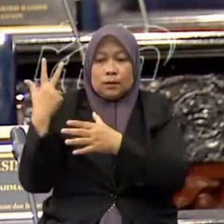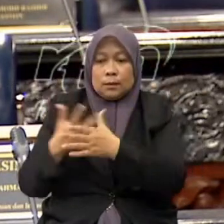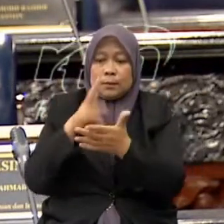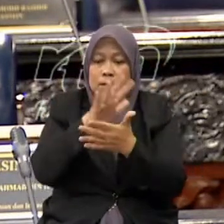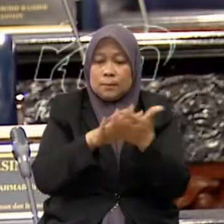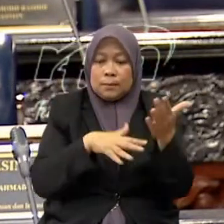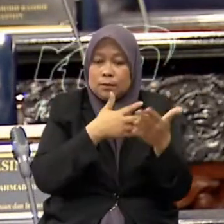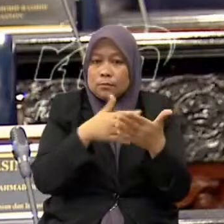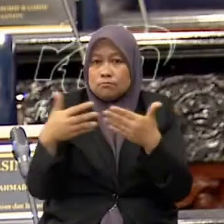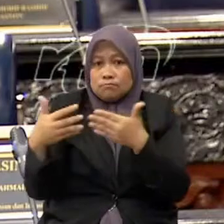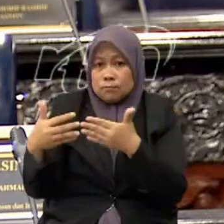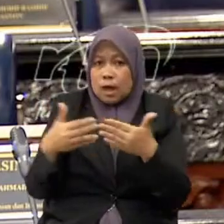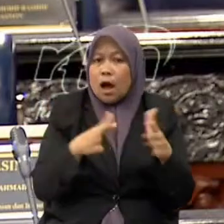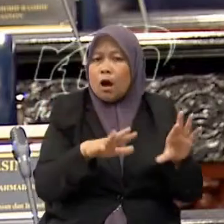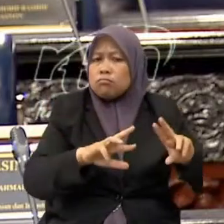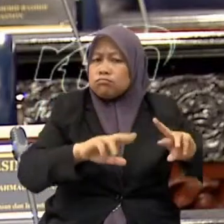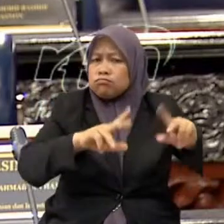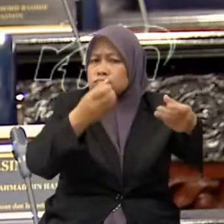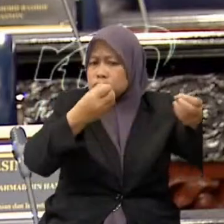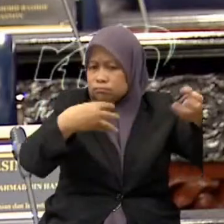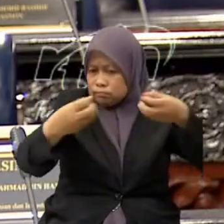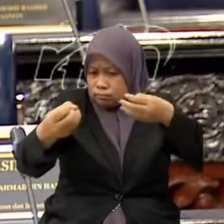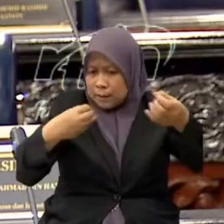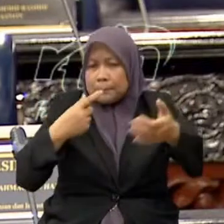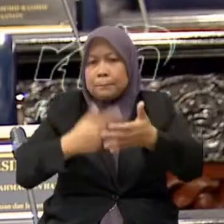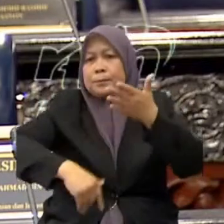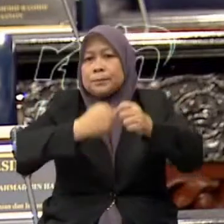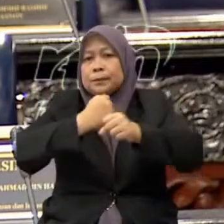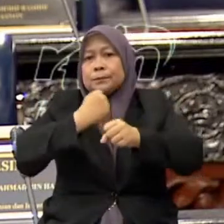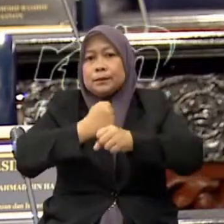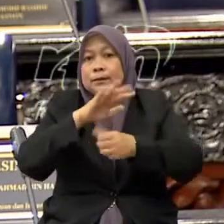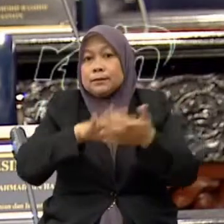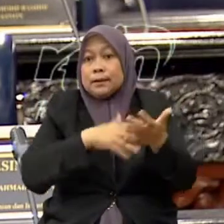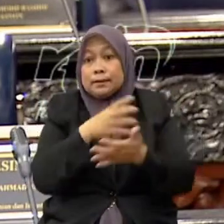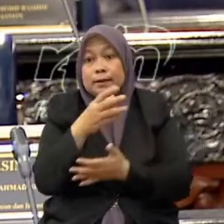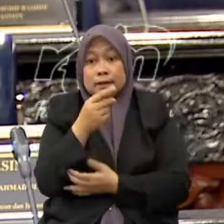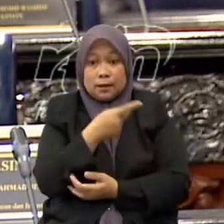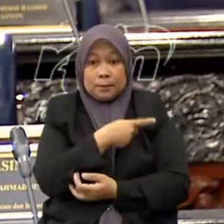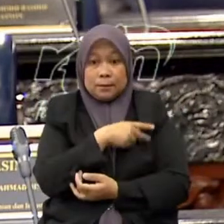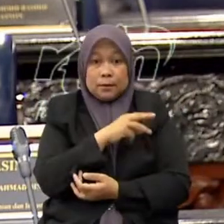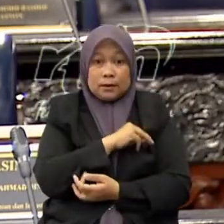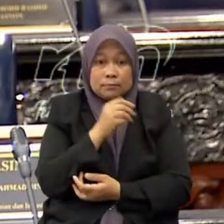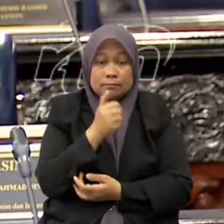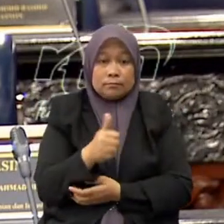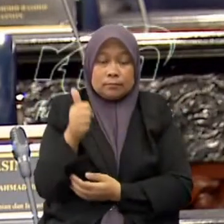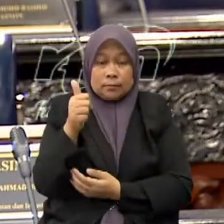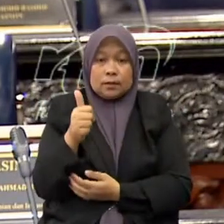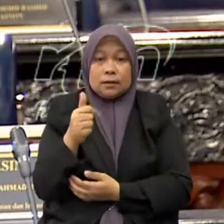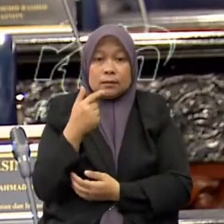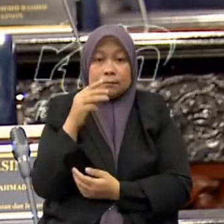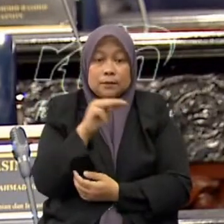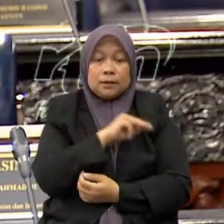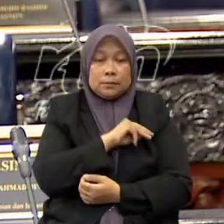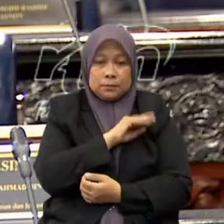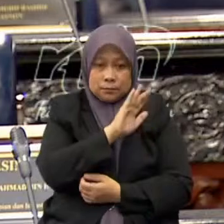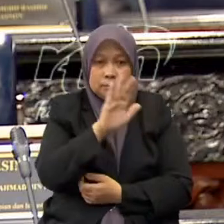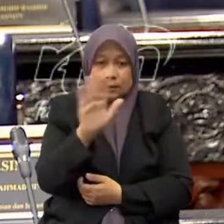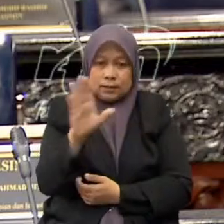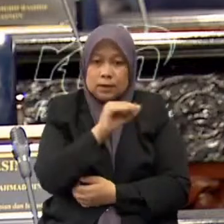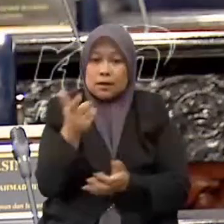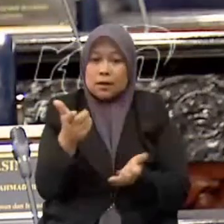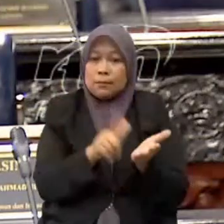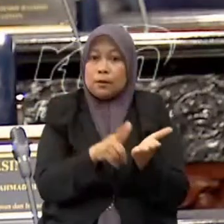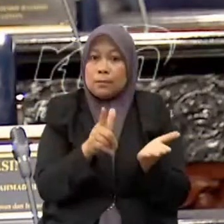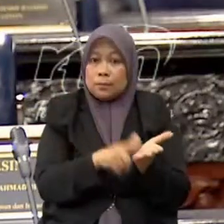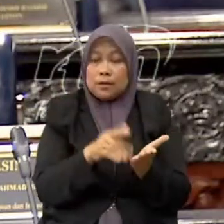untuk memberitahu prestasi proyek-proyek yang ada di peringkat Kementerian pula difungsikan oleh menteri-menteri dan semua